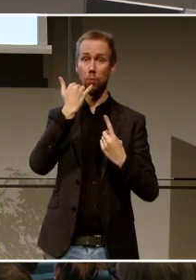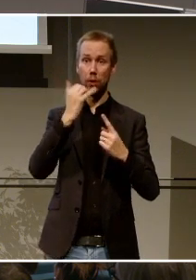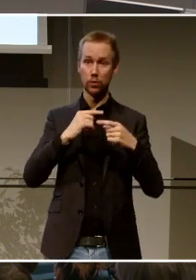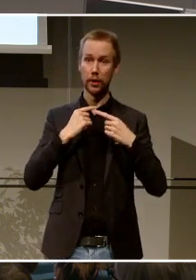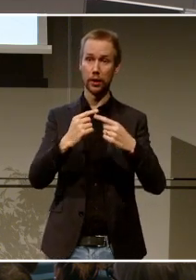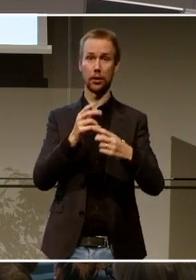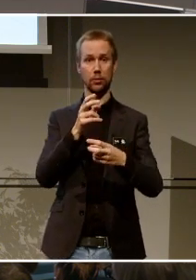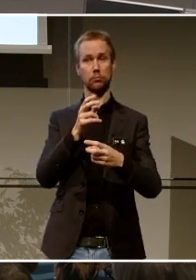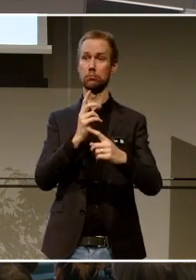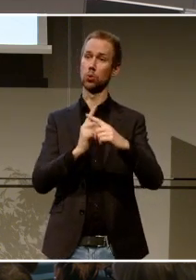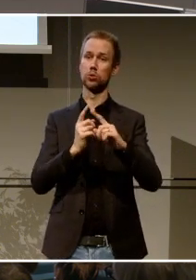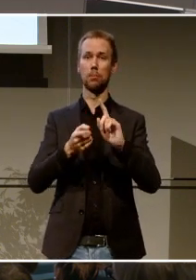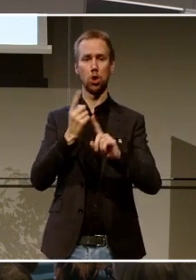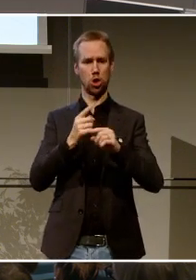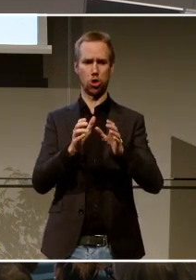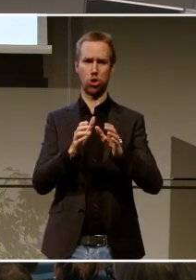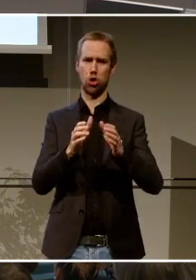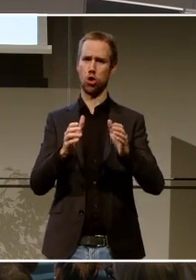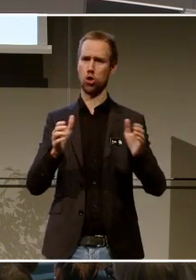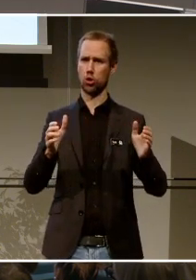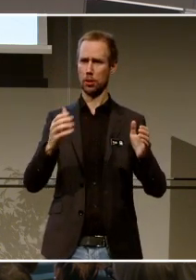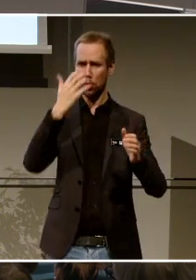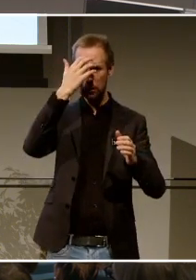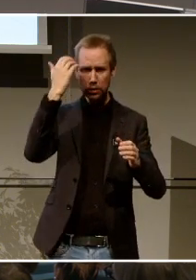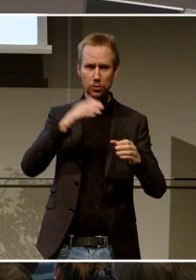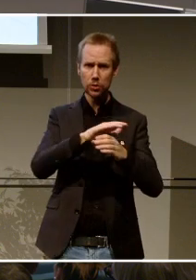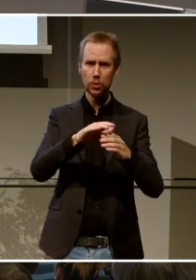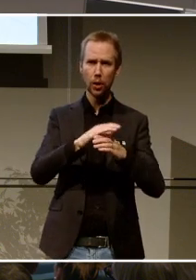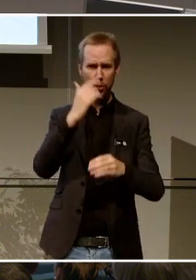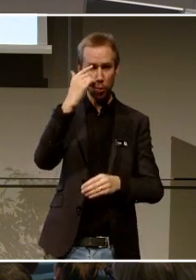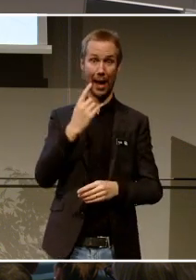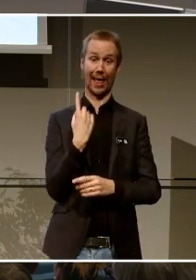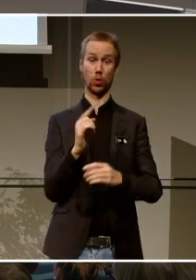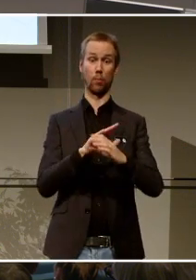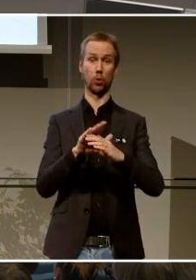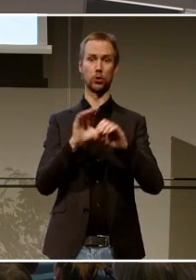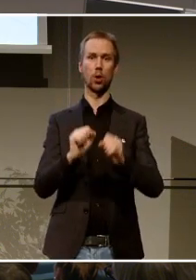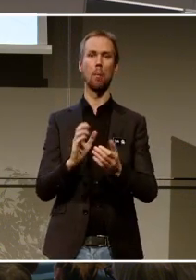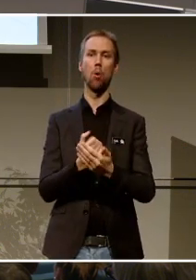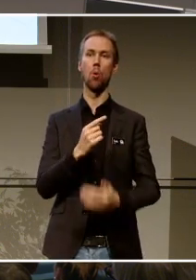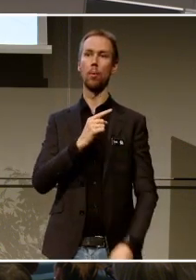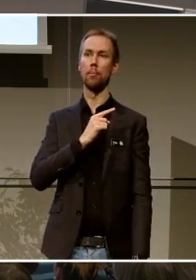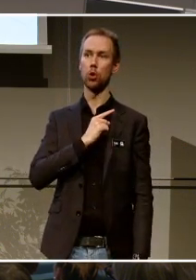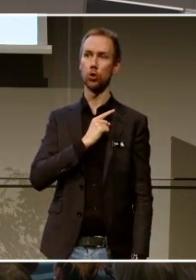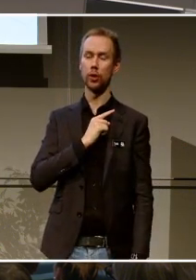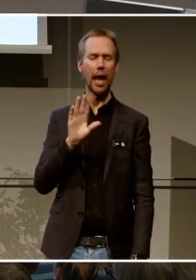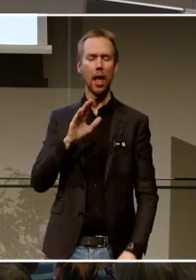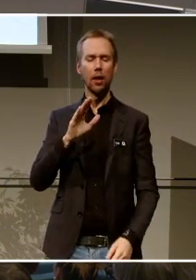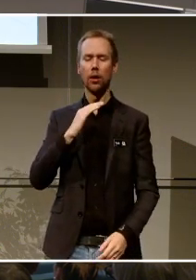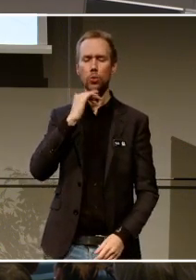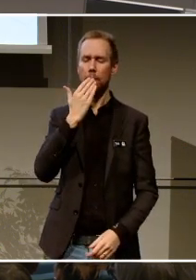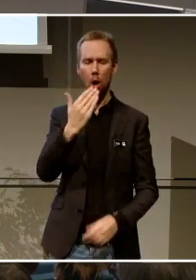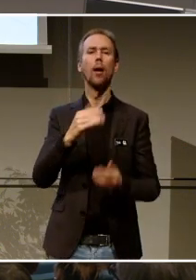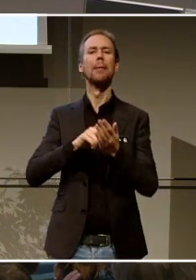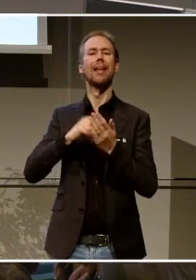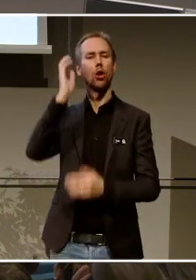så trodde man att det fanns en verksamhet som skulle tjäna jättemycket på det här. Nej, det var ju radion i det här exemplet. Jag tar